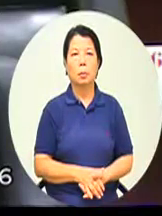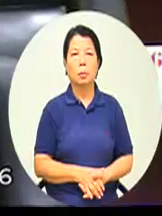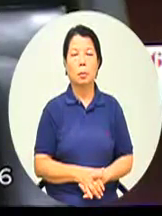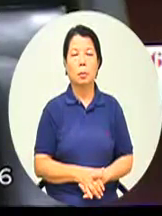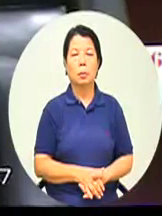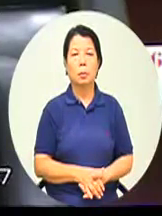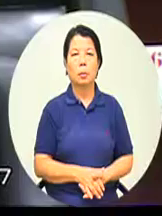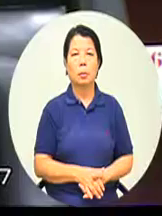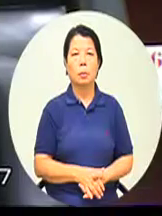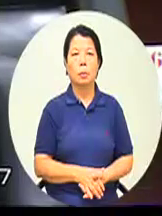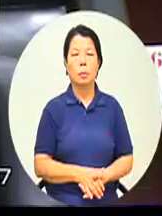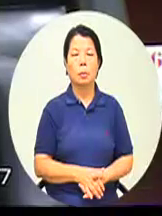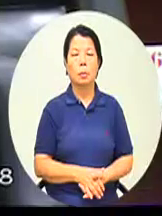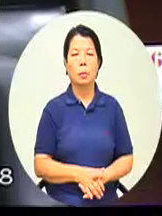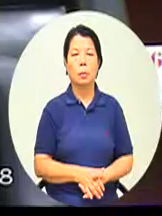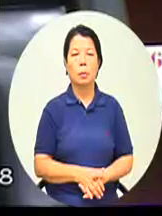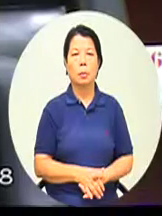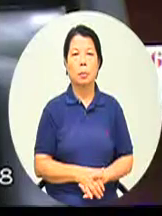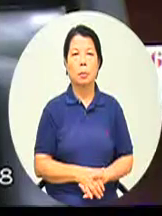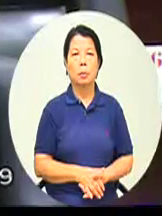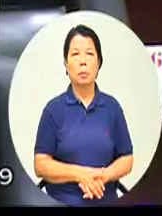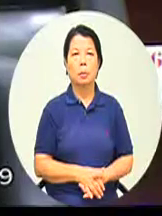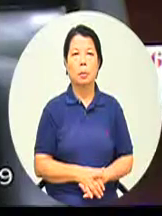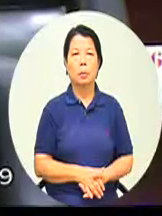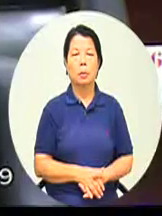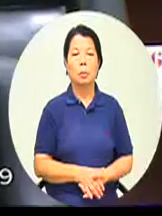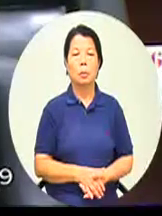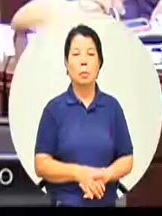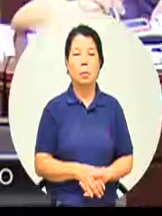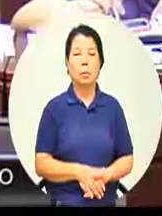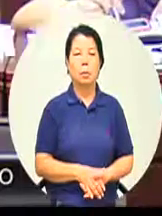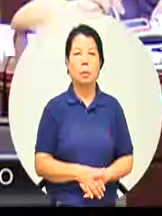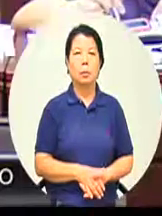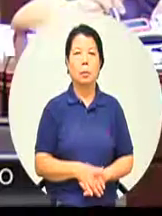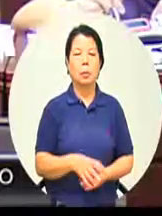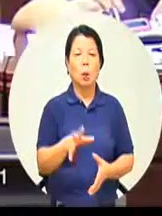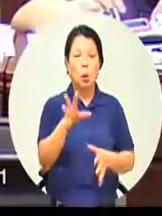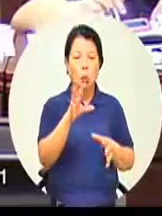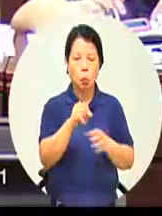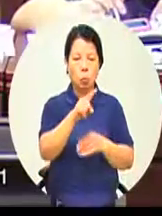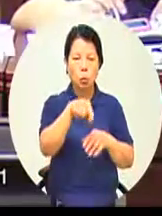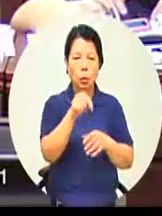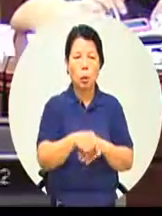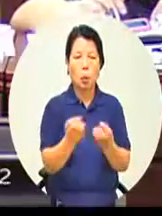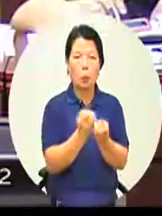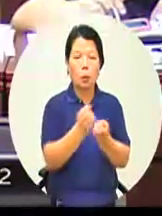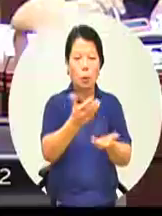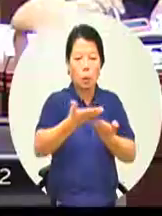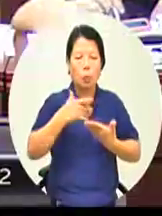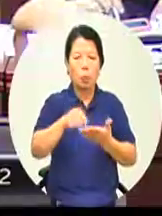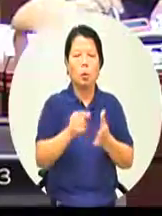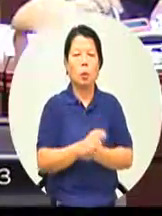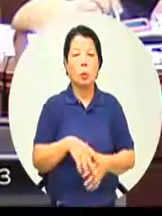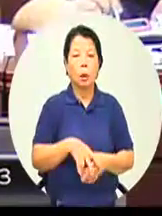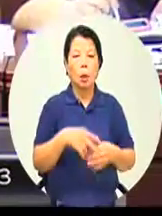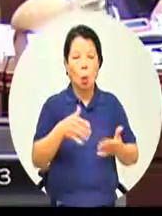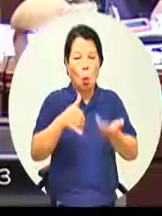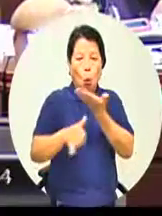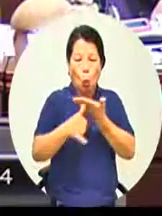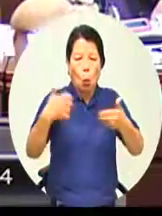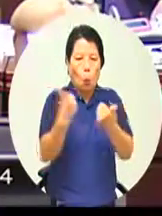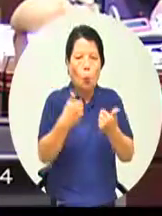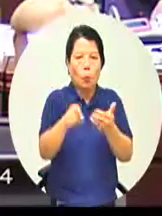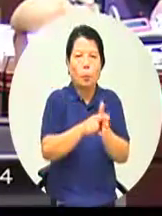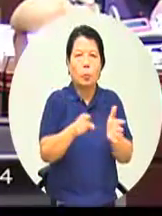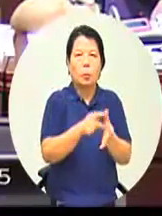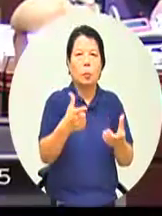界 不知道哦，是三大基教会，所以这种讯息要早点提供给我们。我们确实在反毒这一块，或者